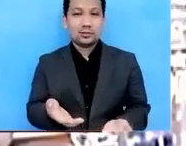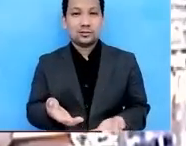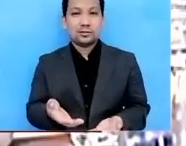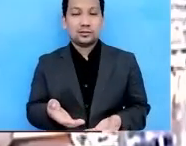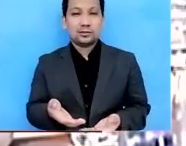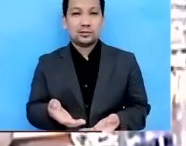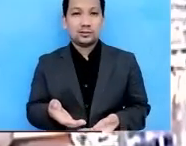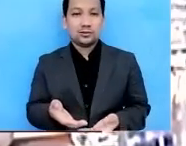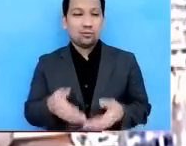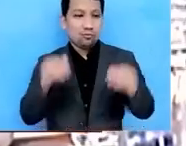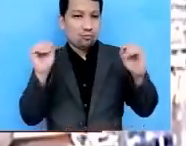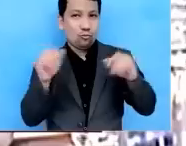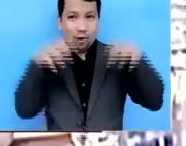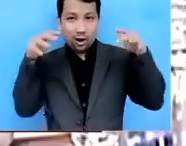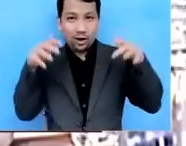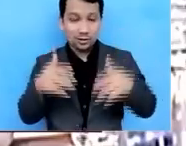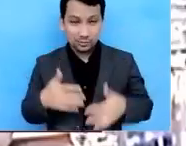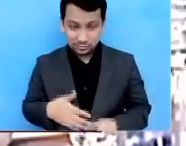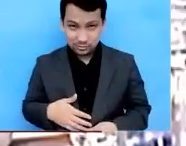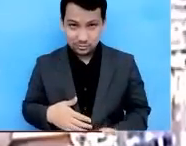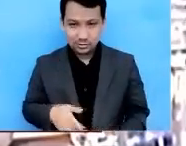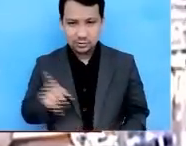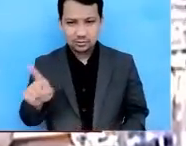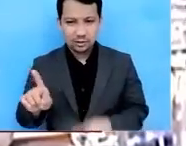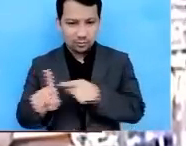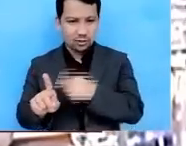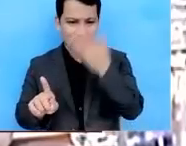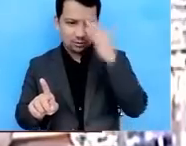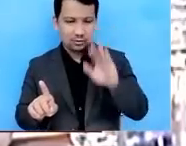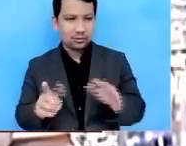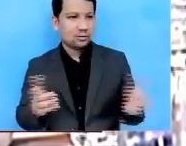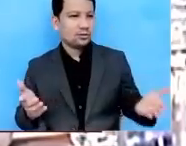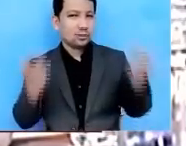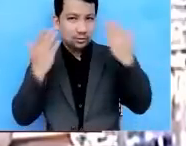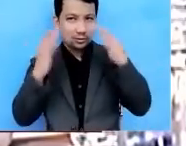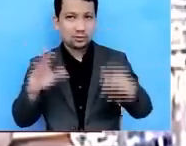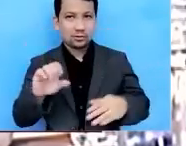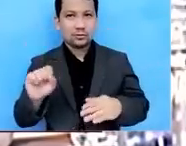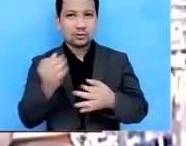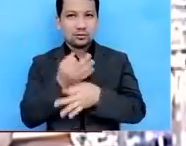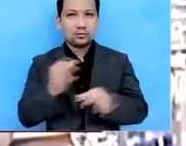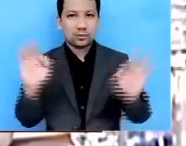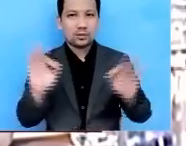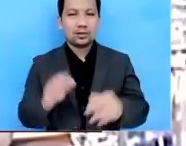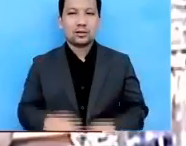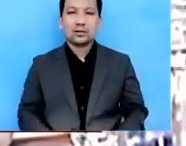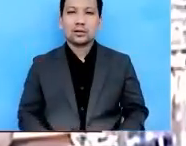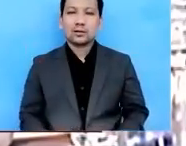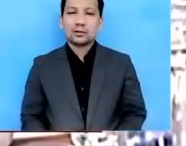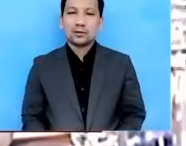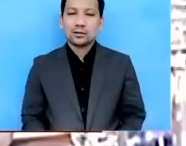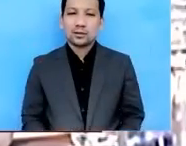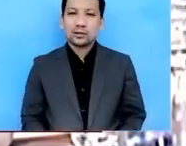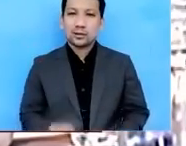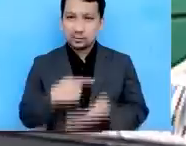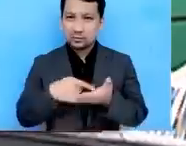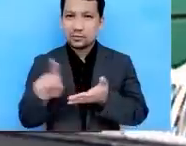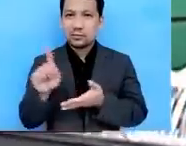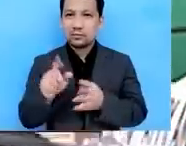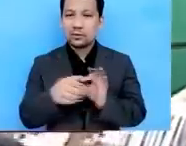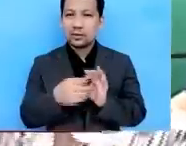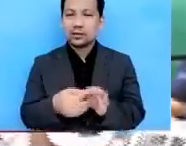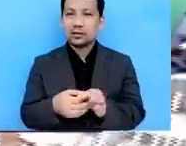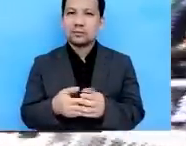na lang, boyla. Hindi ko po talaga alam. Labas ka na, wala ka ng kaso, napiyansahan ka na. Hindi ko po talaga alam po.